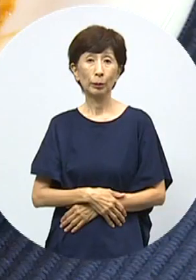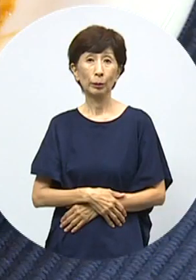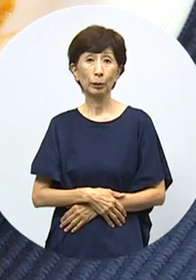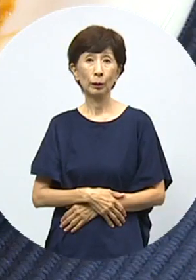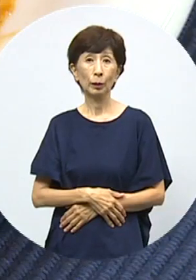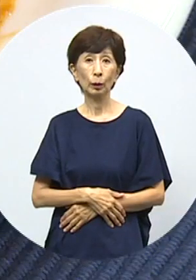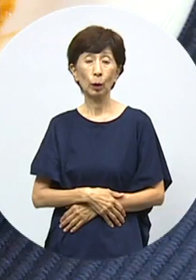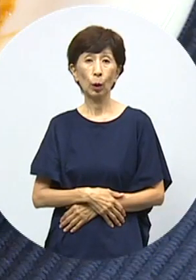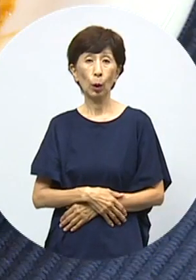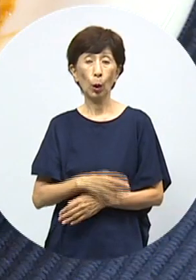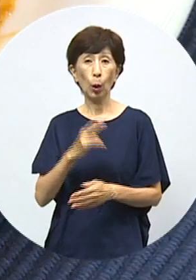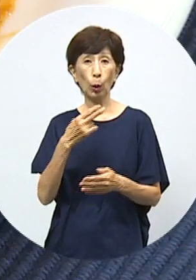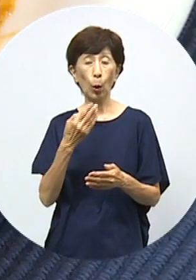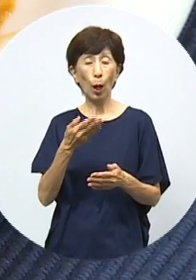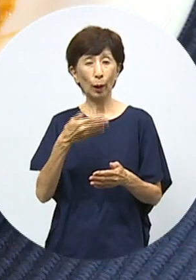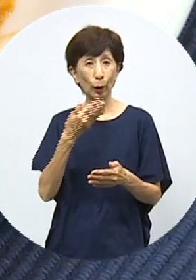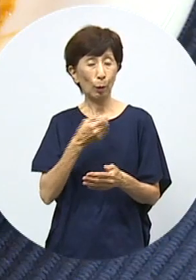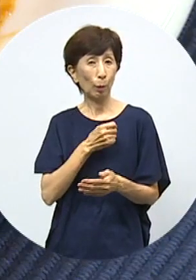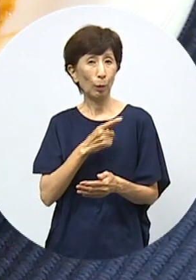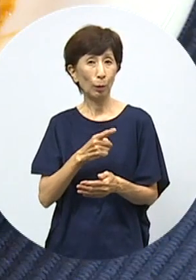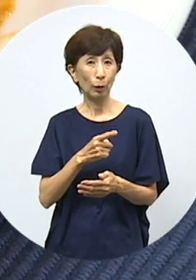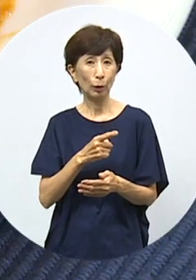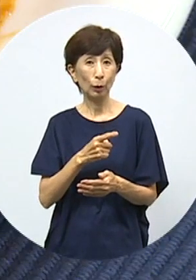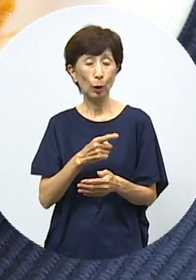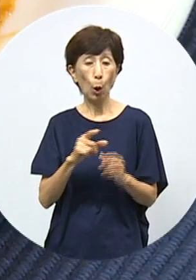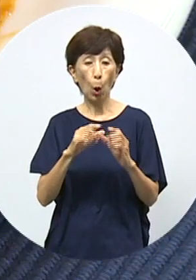はご飯の進むオクラ料理です。